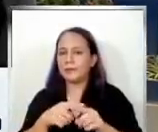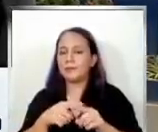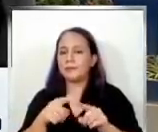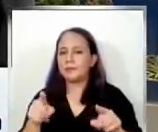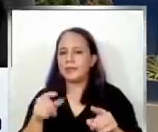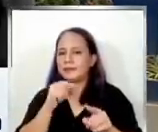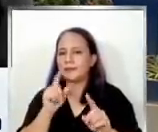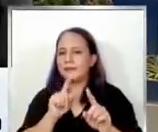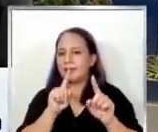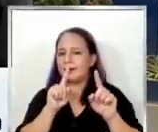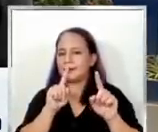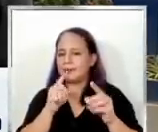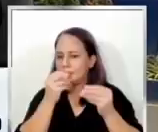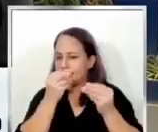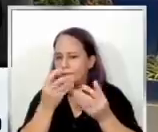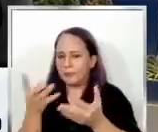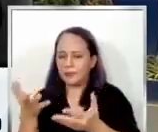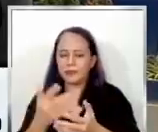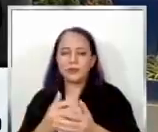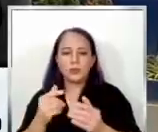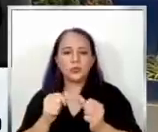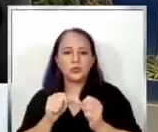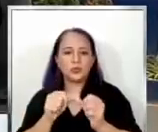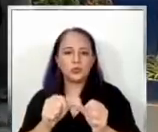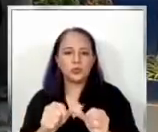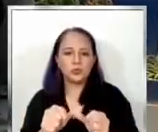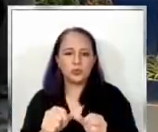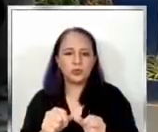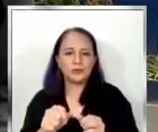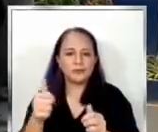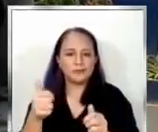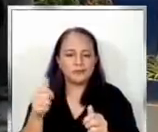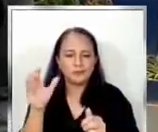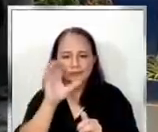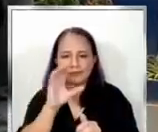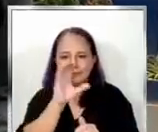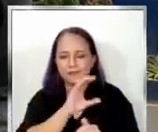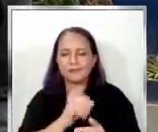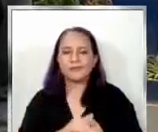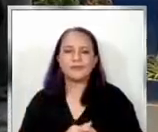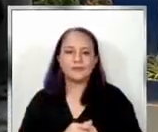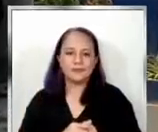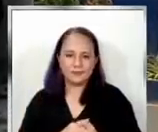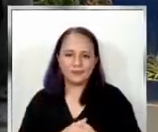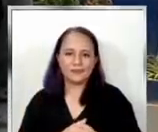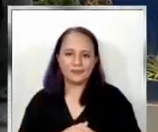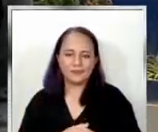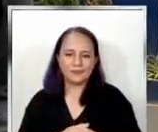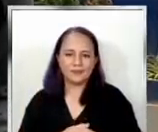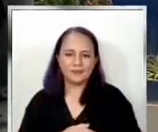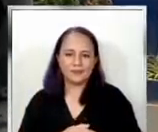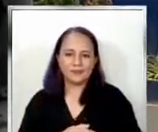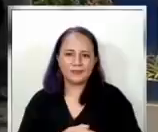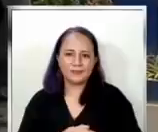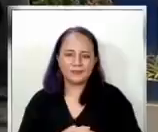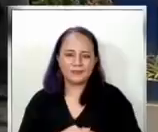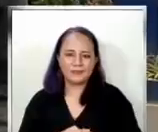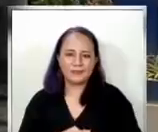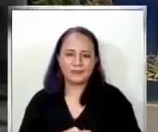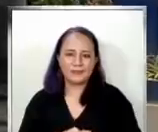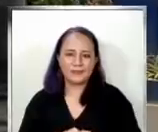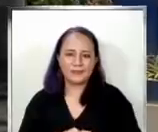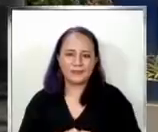ng impormasyon habang patuloy ang follow-up operation. Marisol Abdurahman, Nakatuto, 24